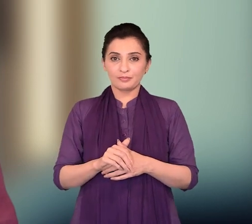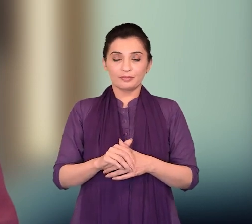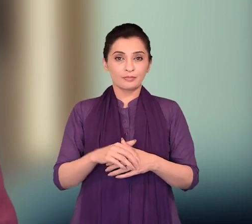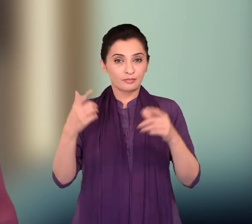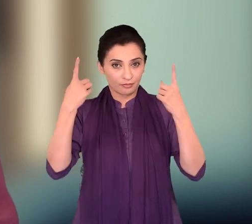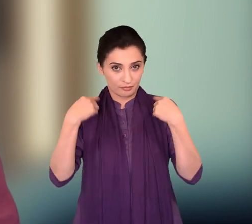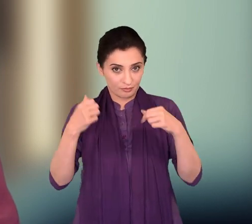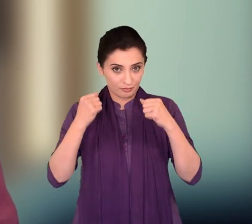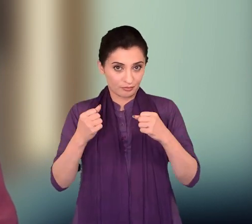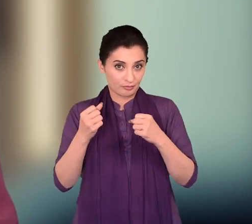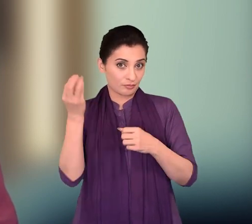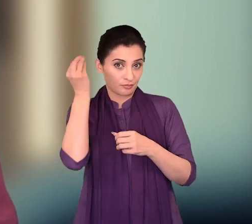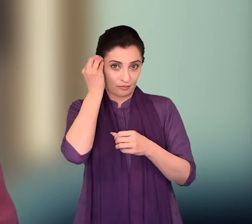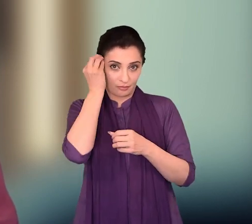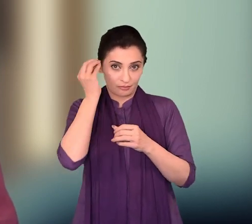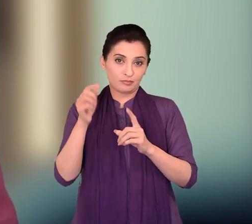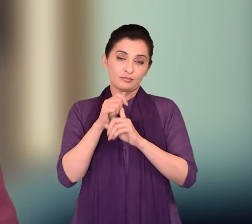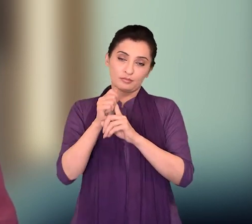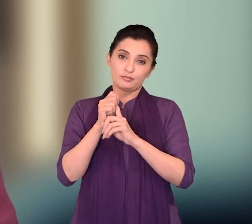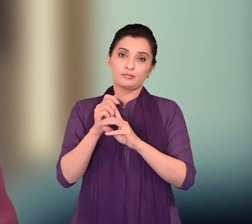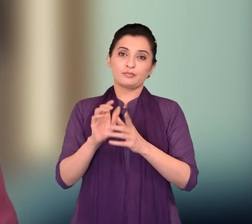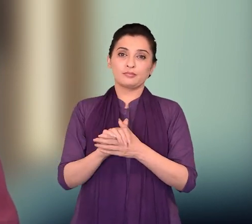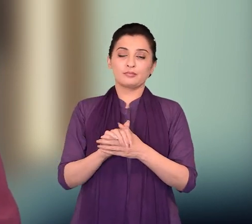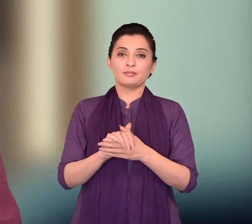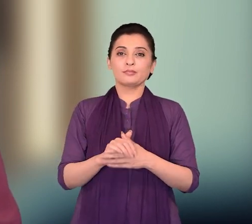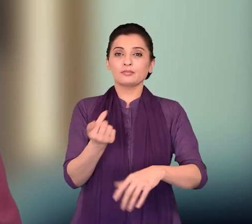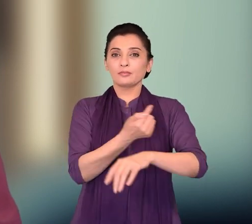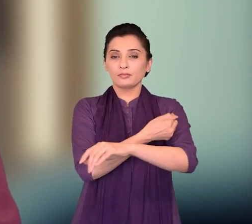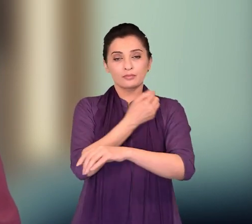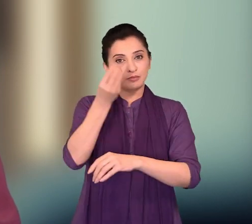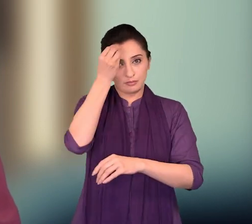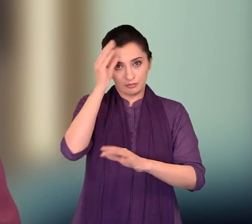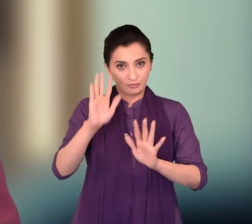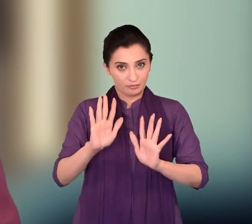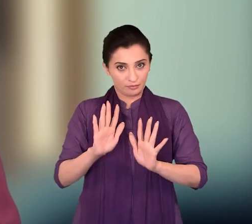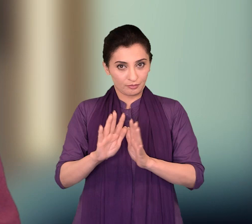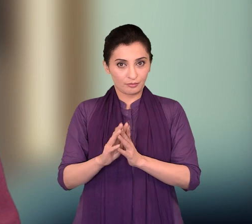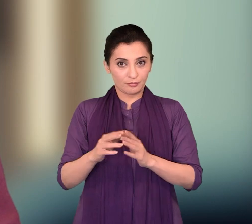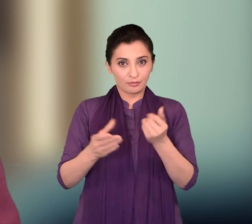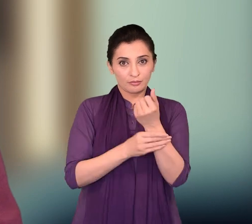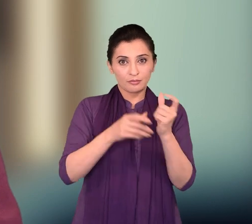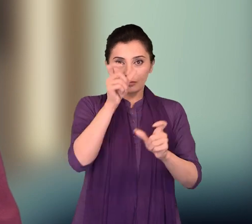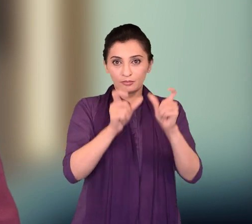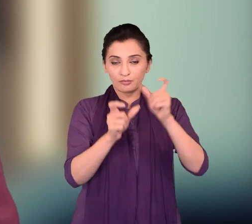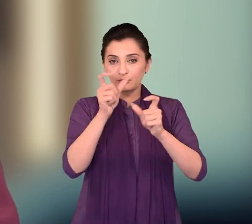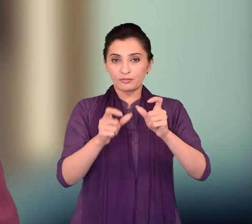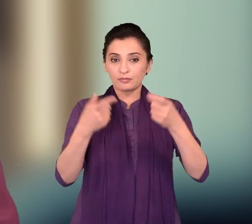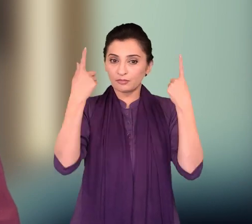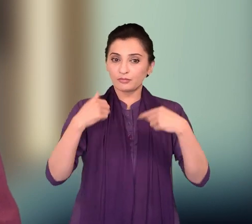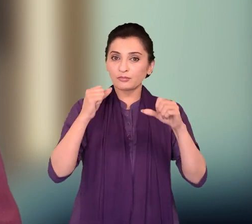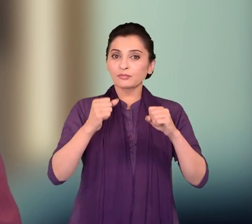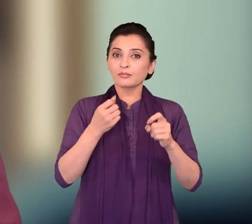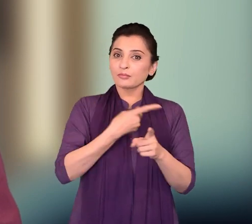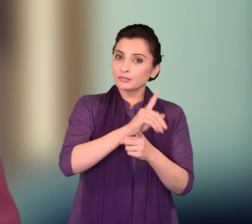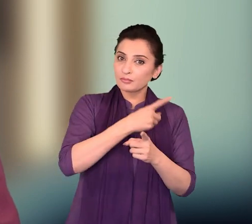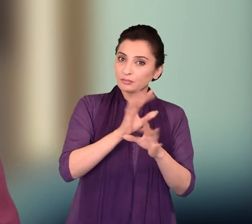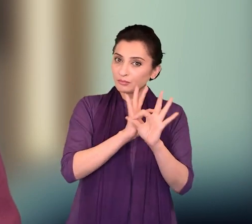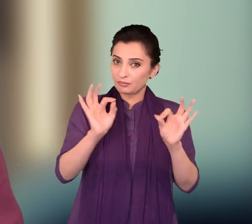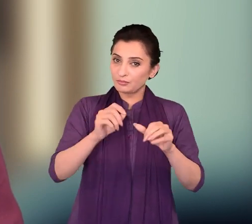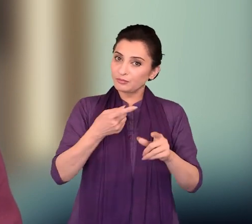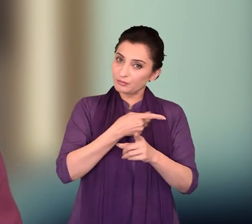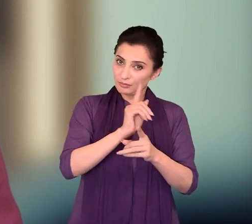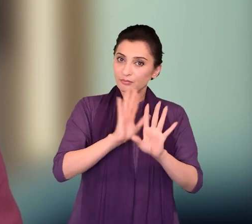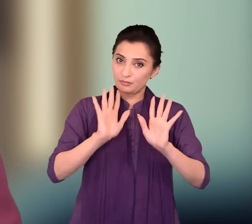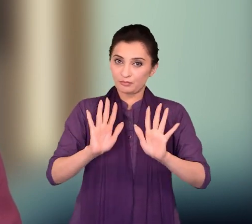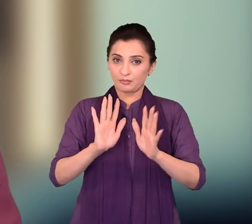about health. Health awareness is a must, and this is the duty of the doctor کہ وہ اپنے مریضوں کو health